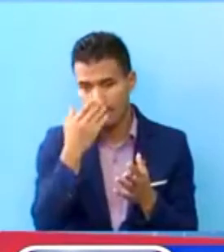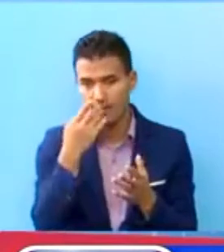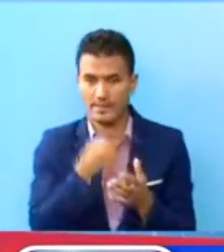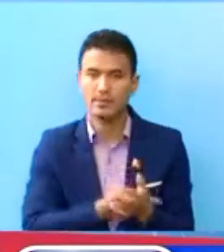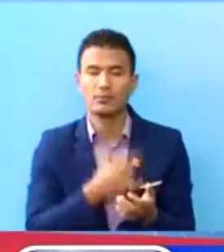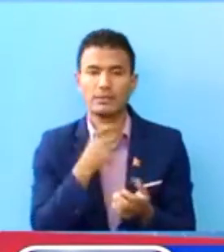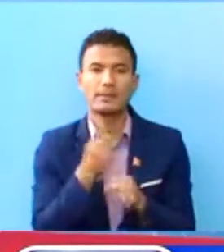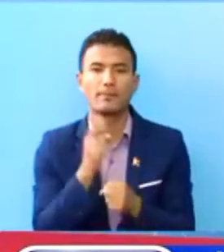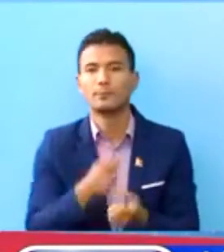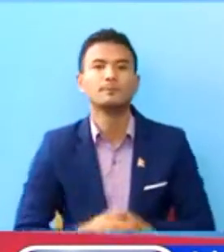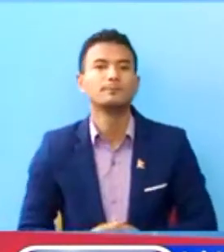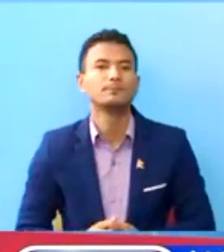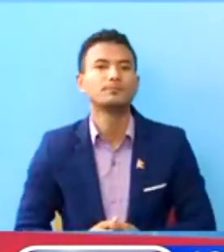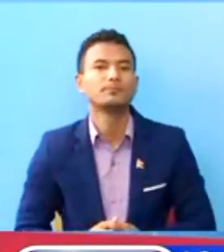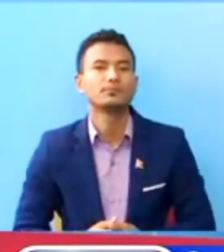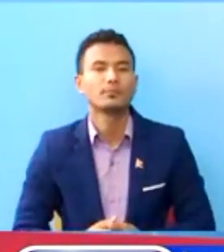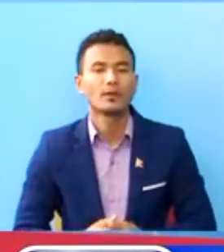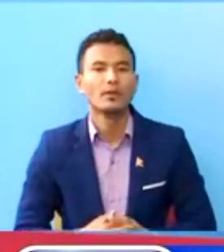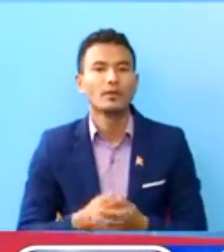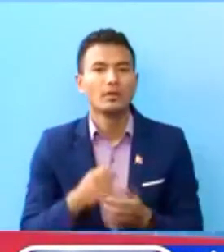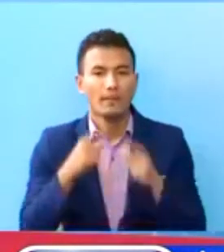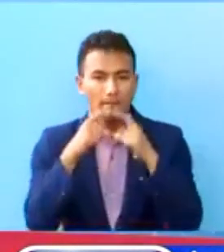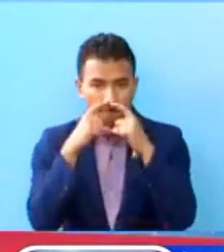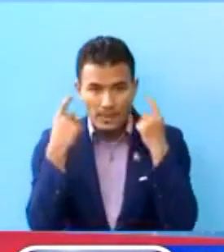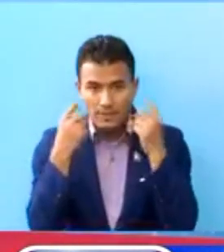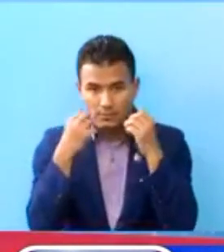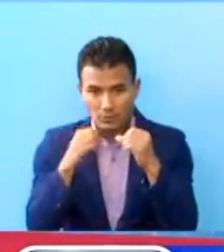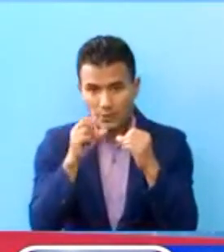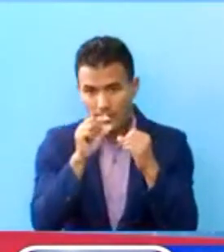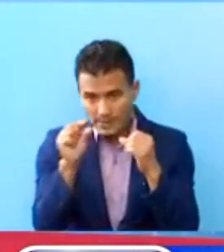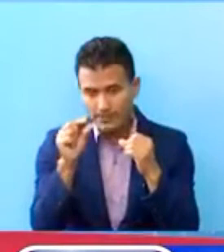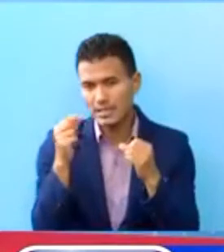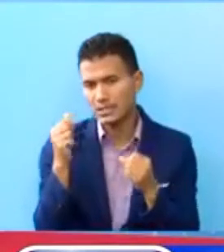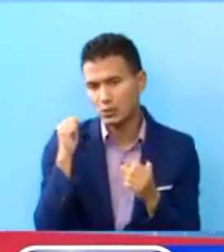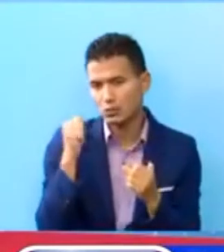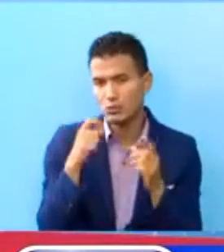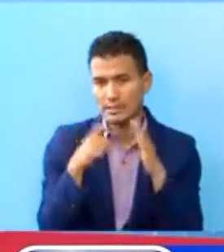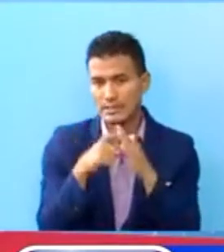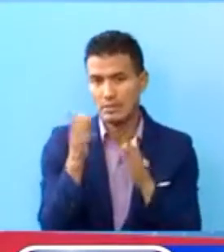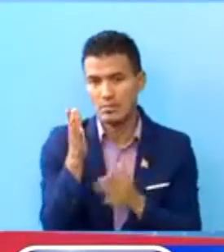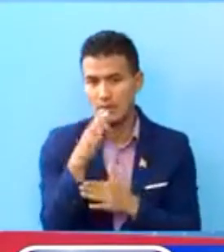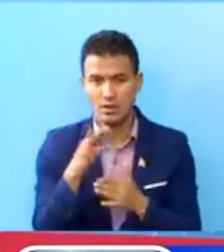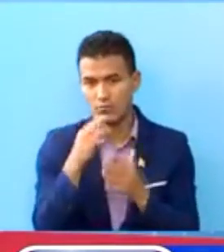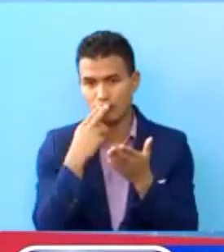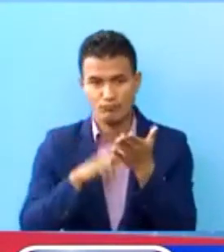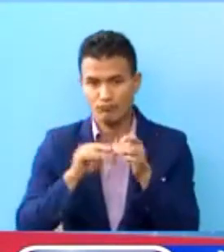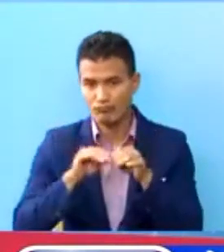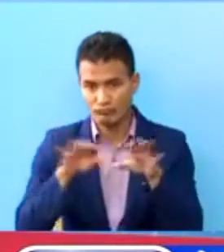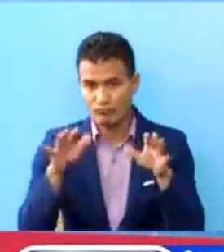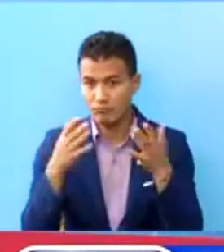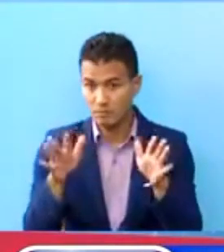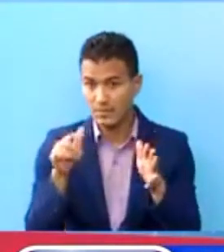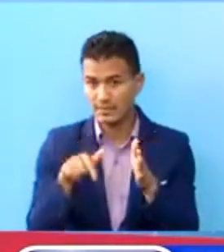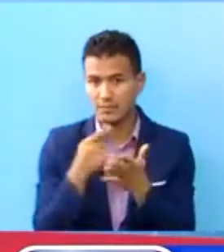लागि गरिएको हो। अर्को मास्कको प्रयोगको बारेमा हिजो गृह मन्त्रालयले सर्कुलर गरिसकेपछि